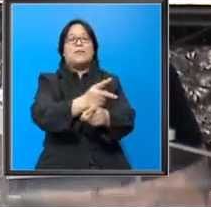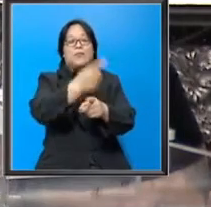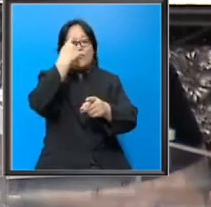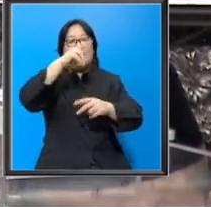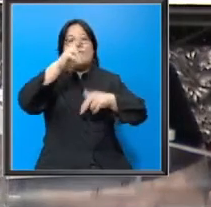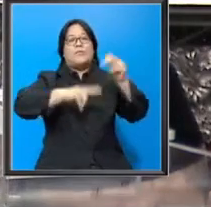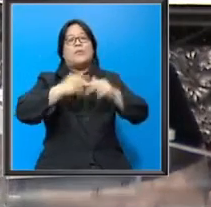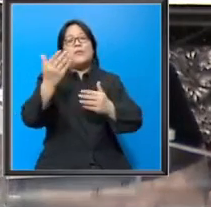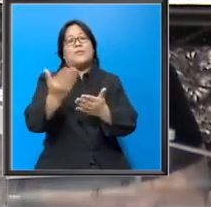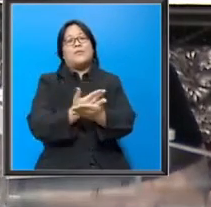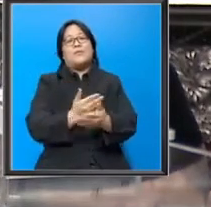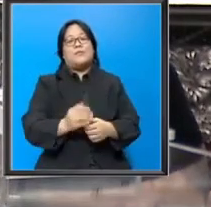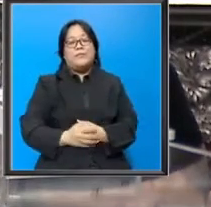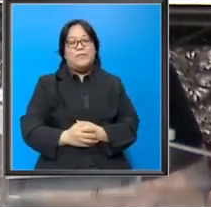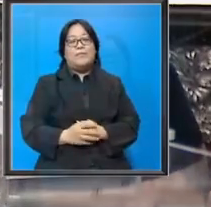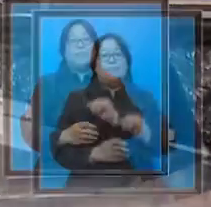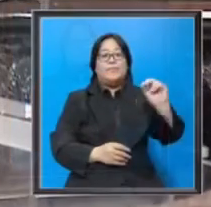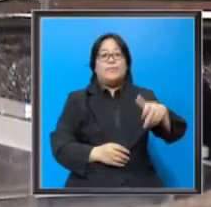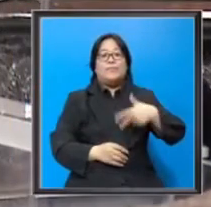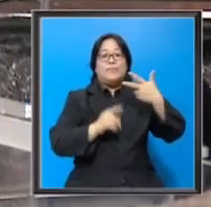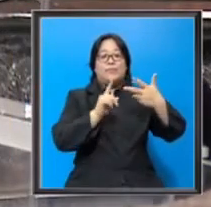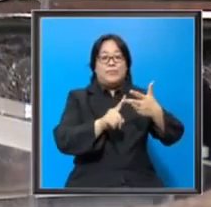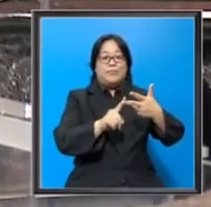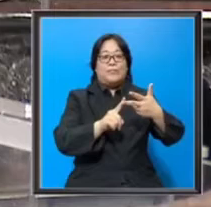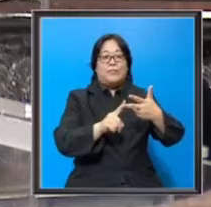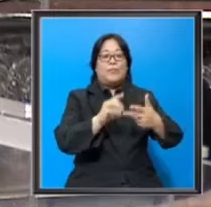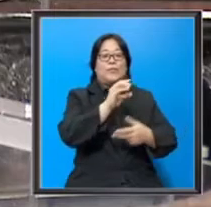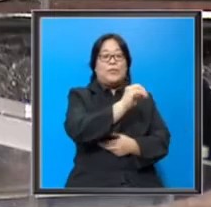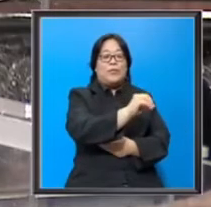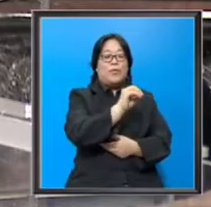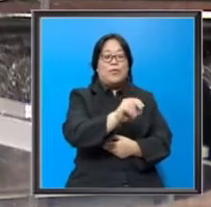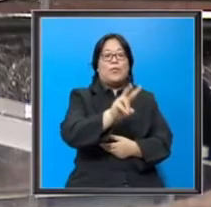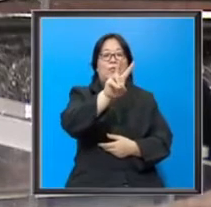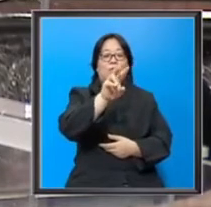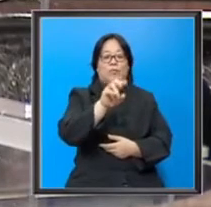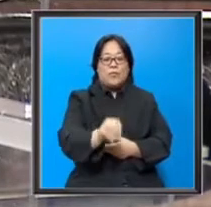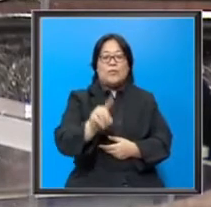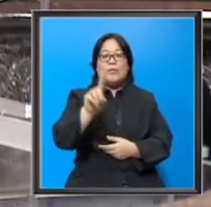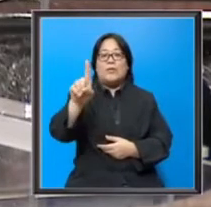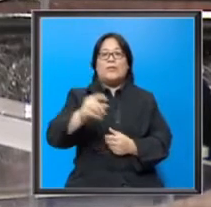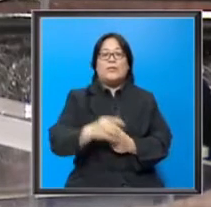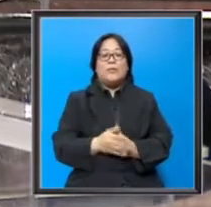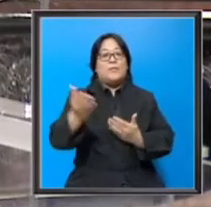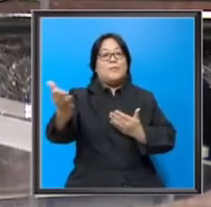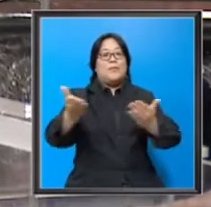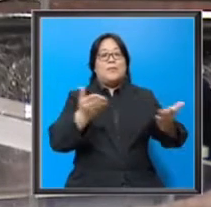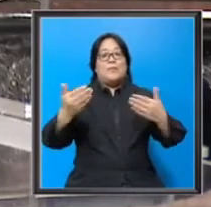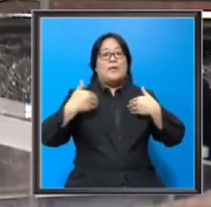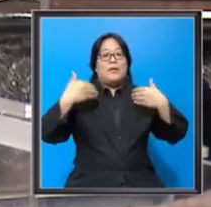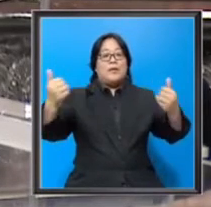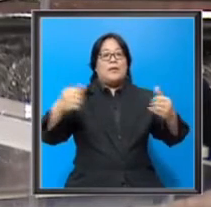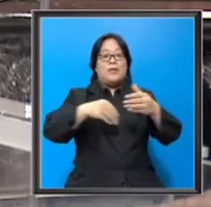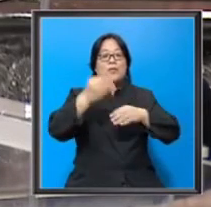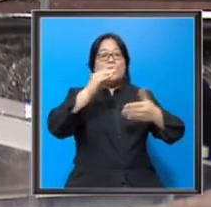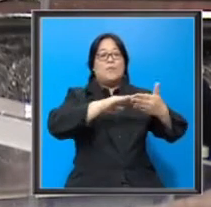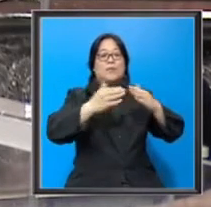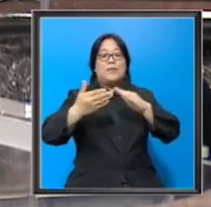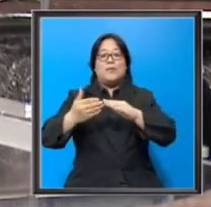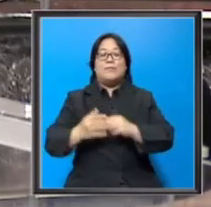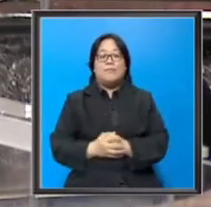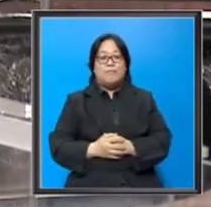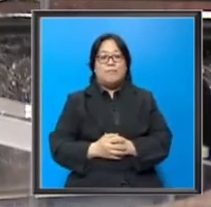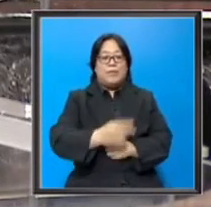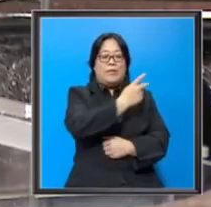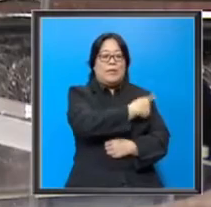pembinaan bau tersebut yang ketiga butiran kosong-kosong 2012 care Matan kesehatan luar Banda